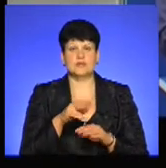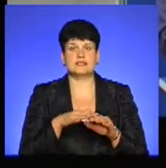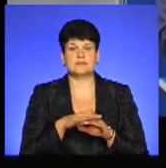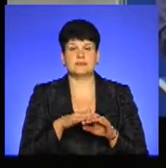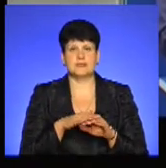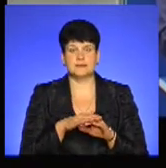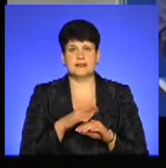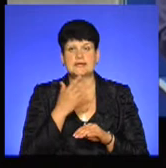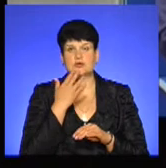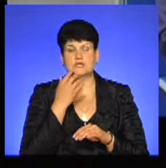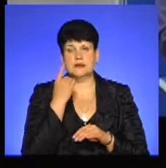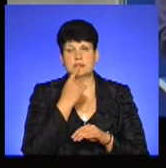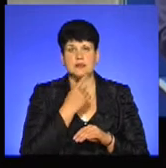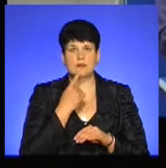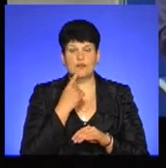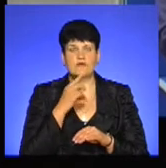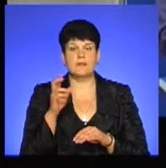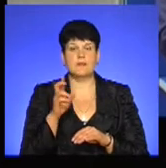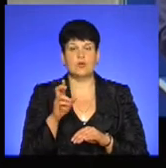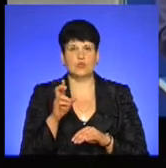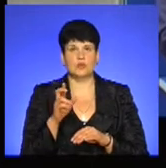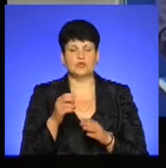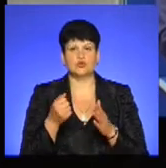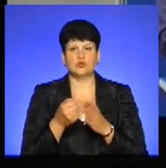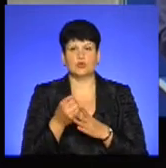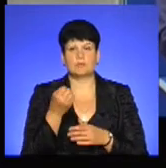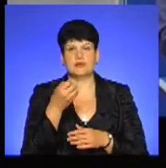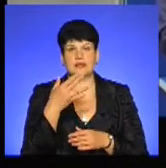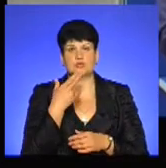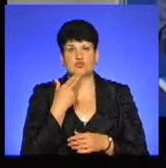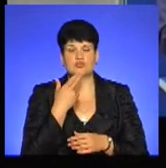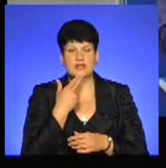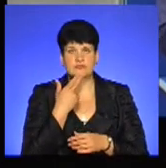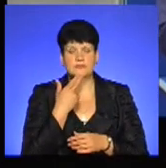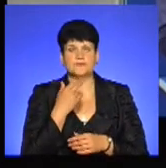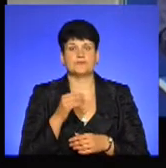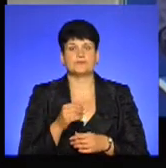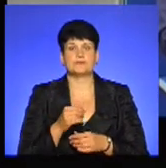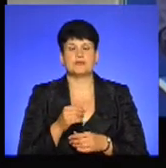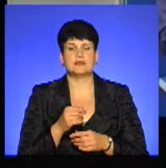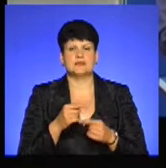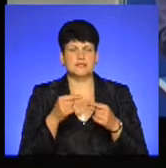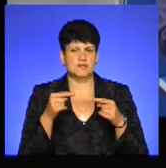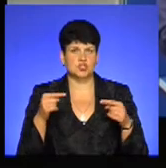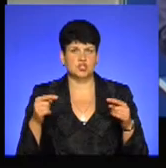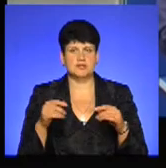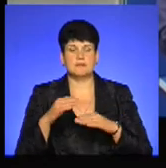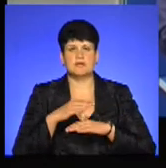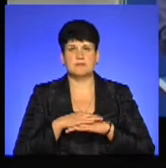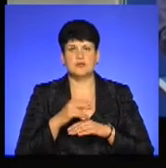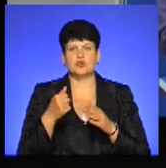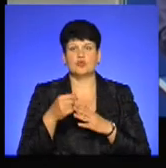з іноземних мов та біології до 15 червня, з переліку інших предметів до